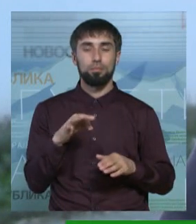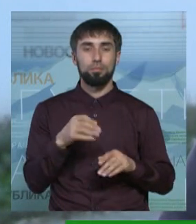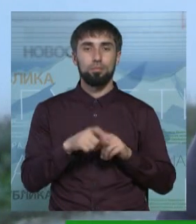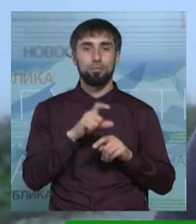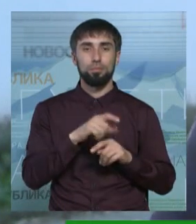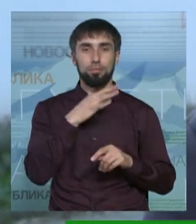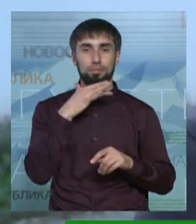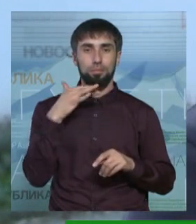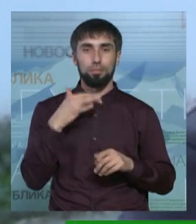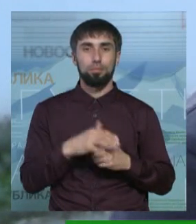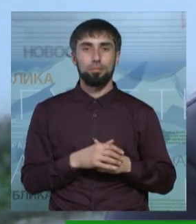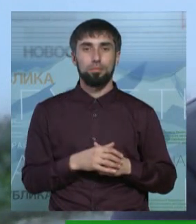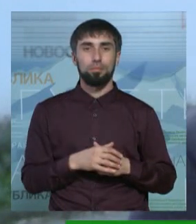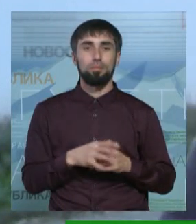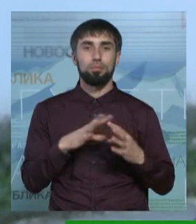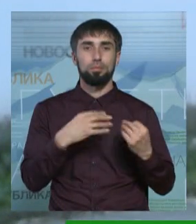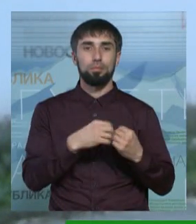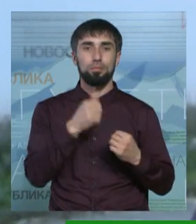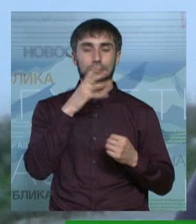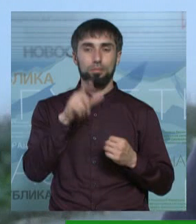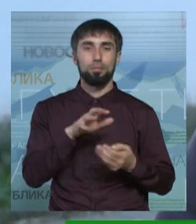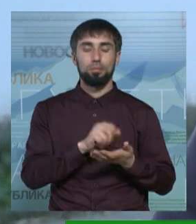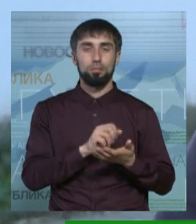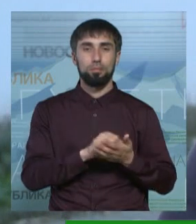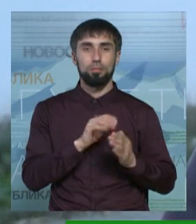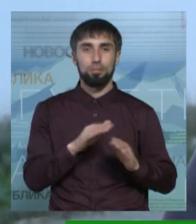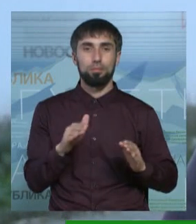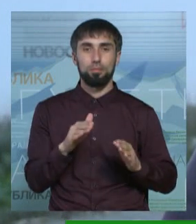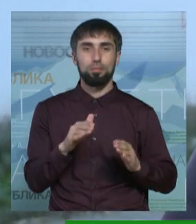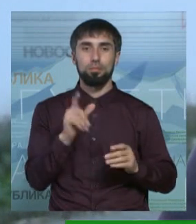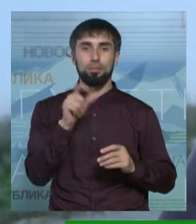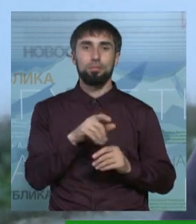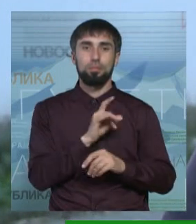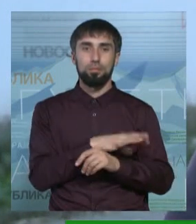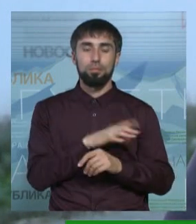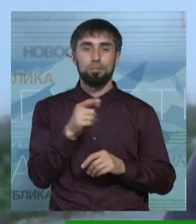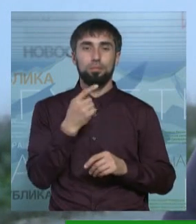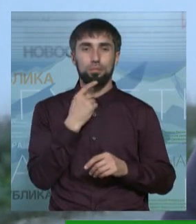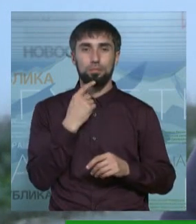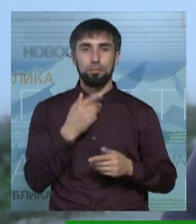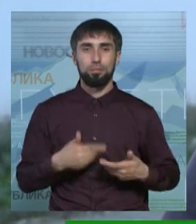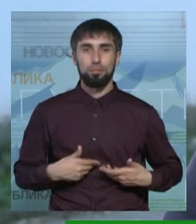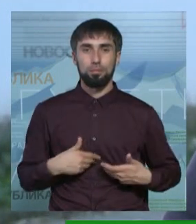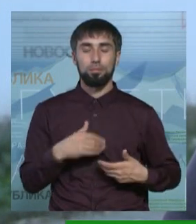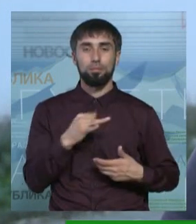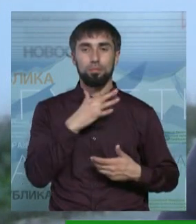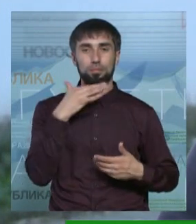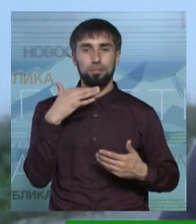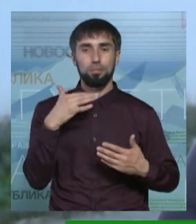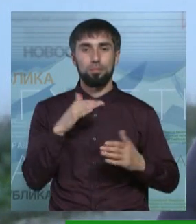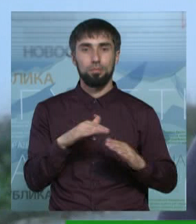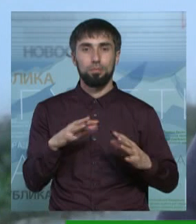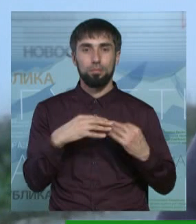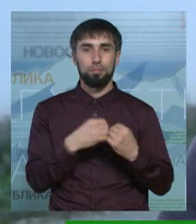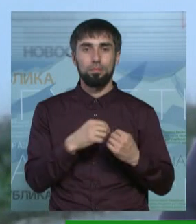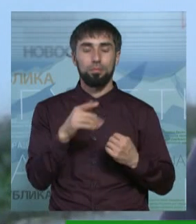многие семьи, которые вот здесь занимаются, дети, малоимущие семьи, многодетные семьи, и поэтому